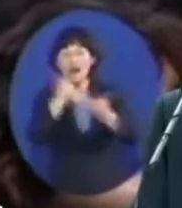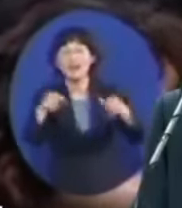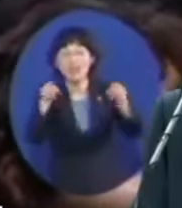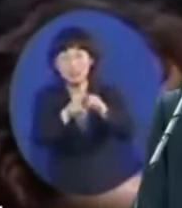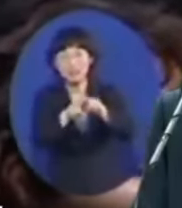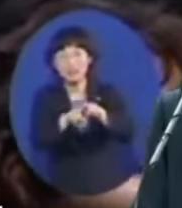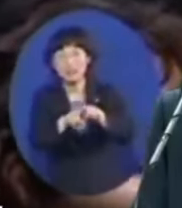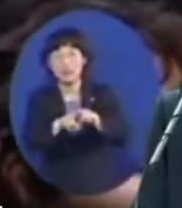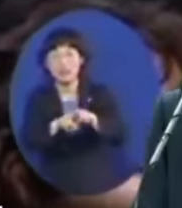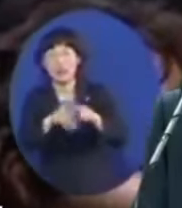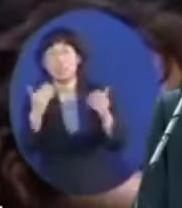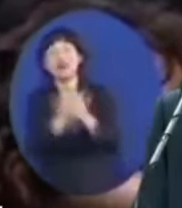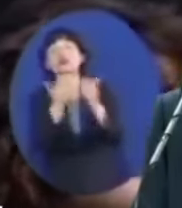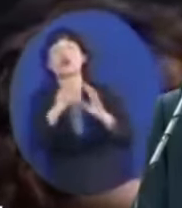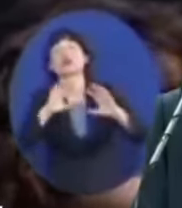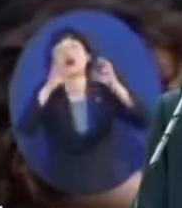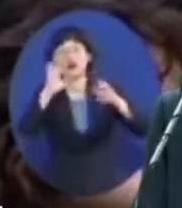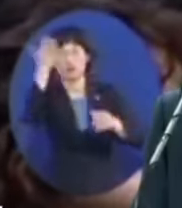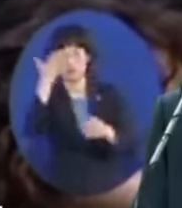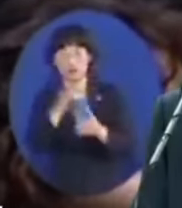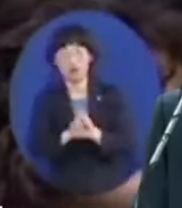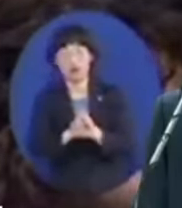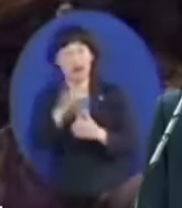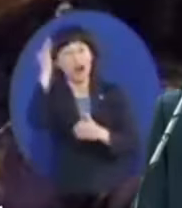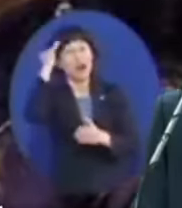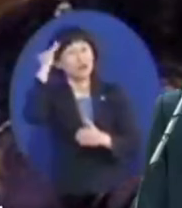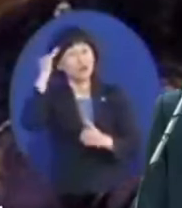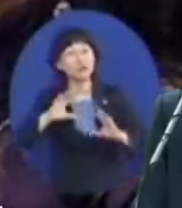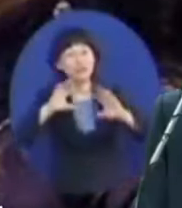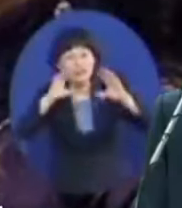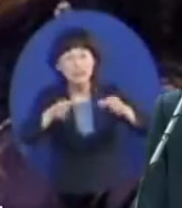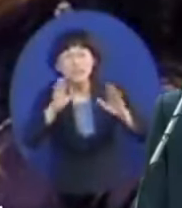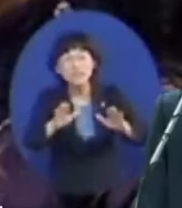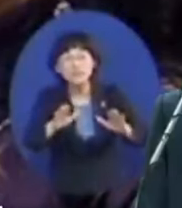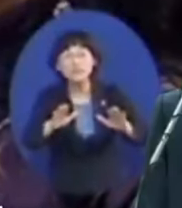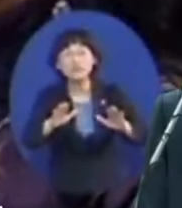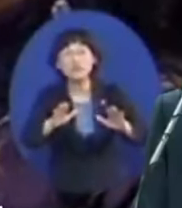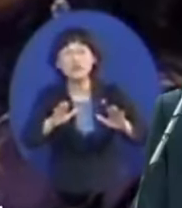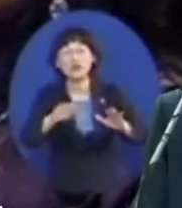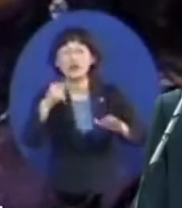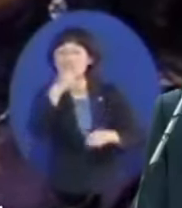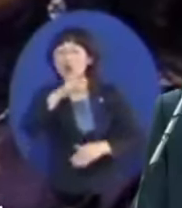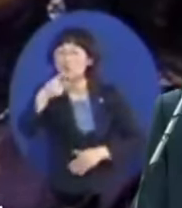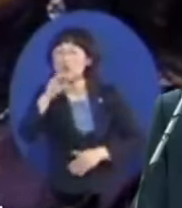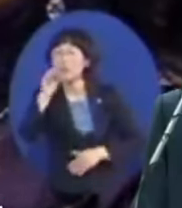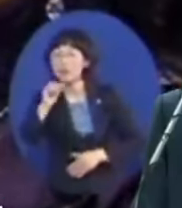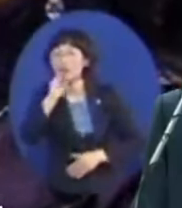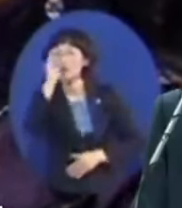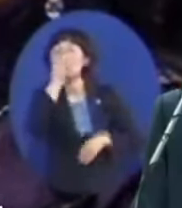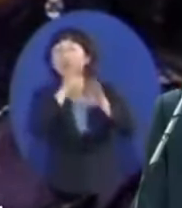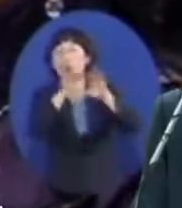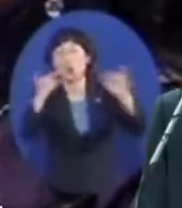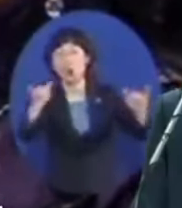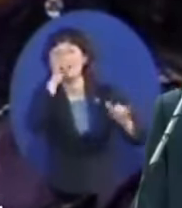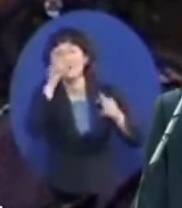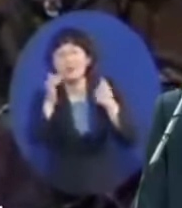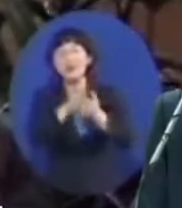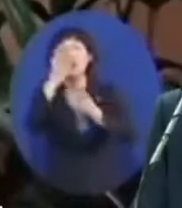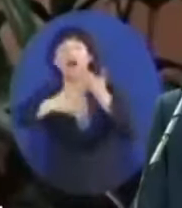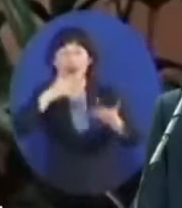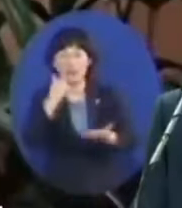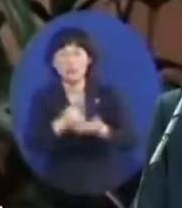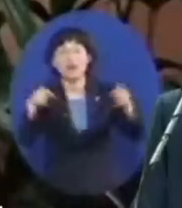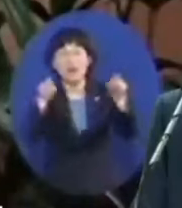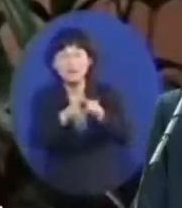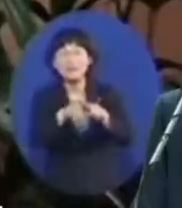계신 나라는 부흥 발전한 것입니다. 우리 대한민국이 그래도 지금 1200만 성도가 있기 때문에 하나님이